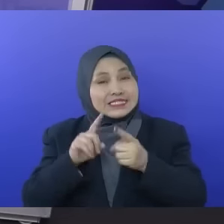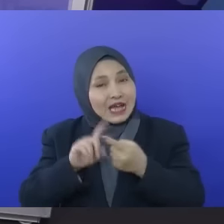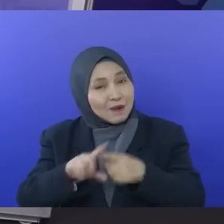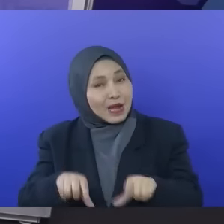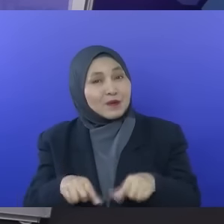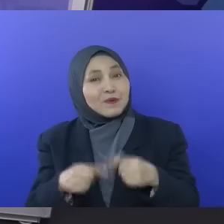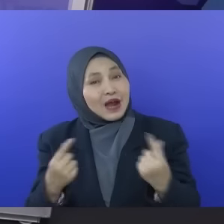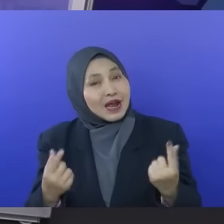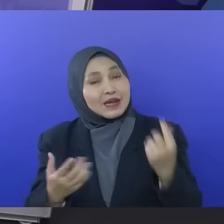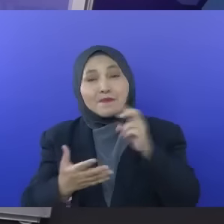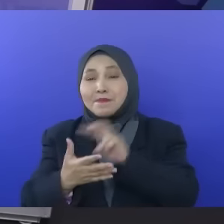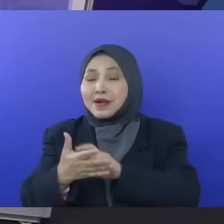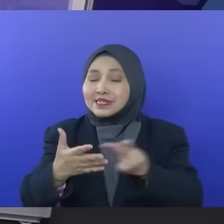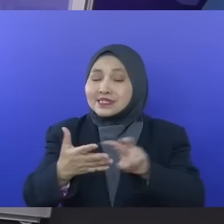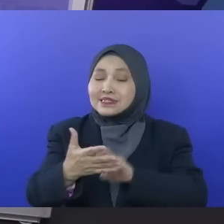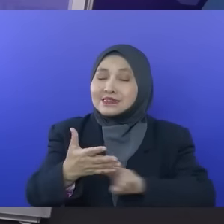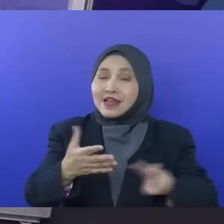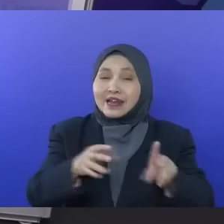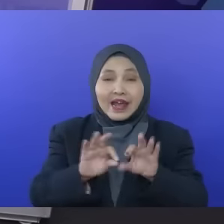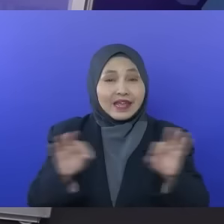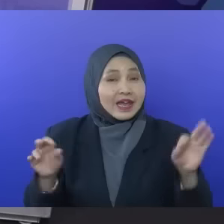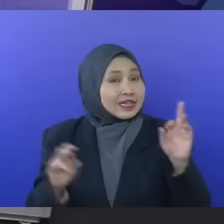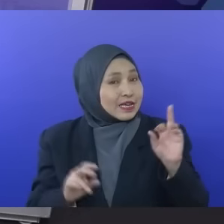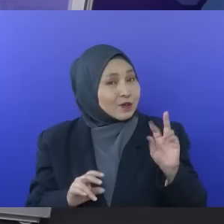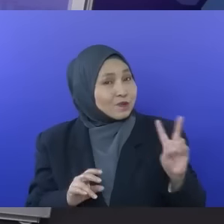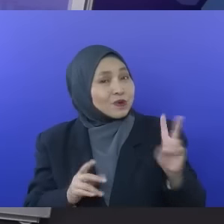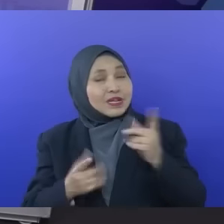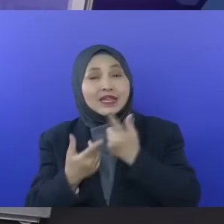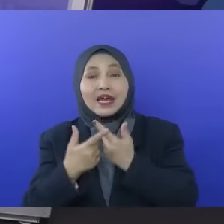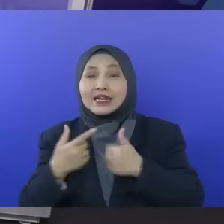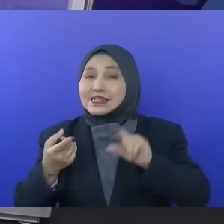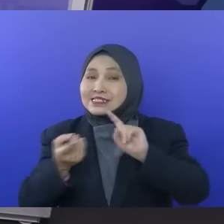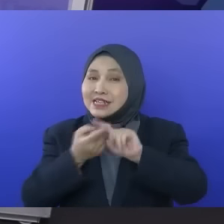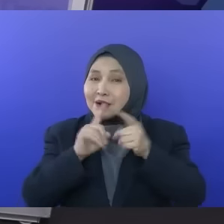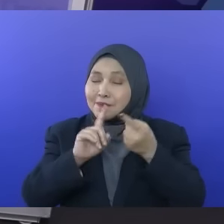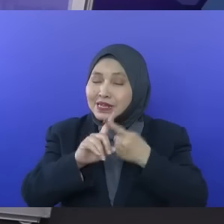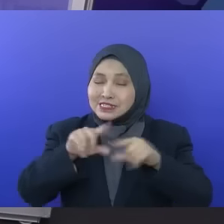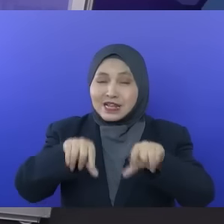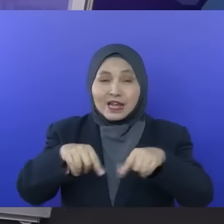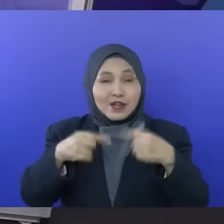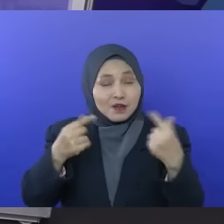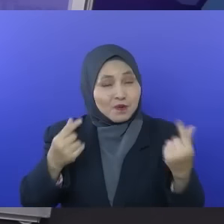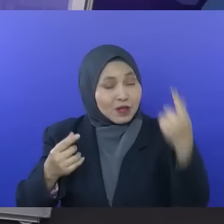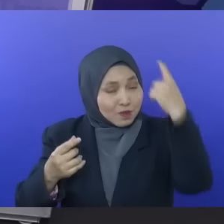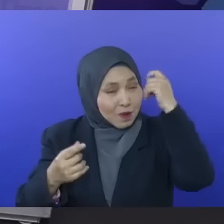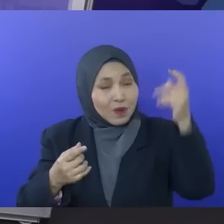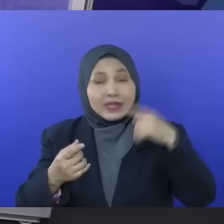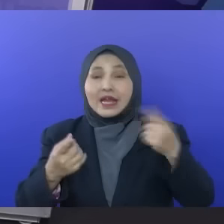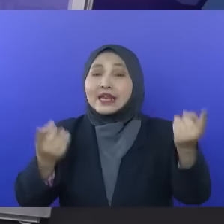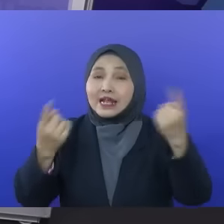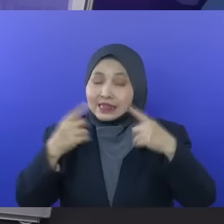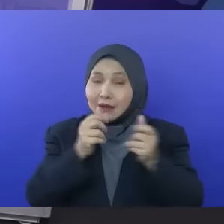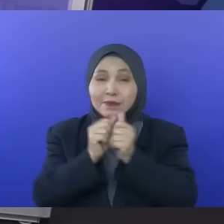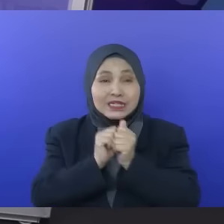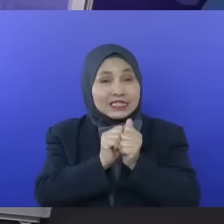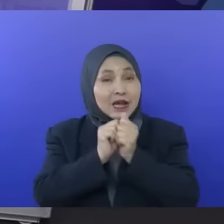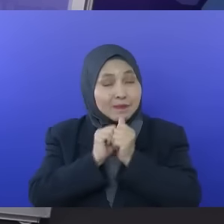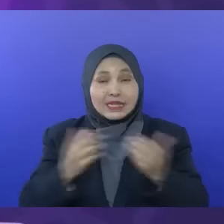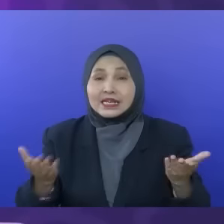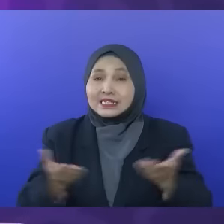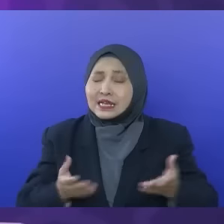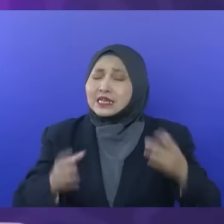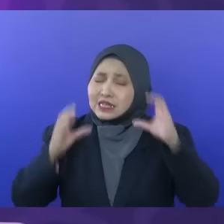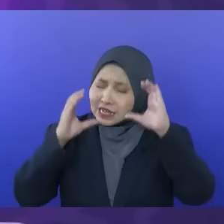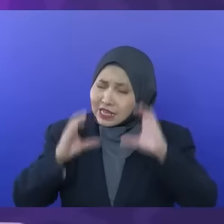bacaan ayat yang kedua daripada sahabat-sahabat Alquran tonton perempuan yang hadir bersama pada saat ini dan